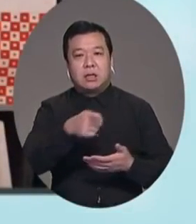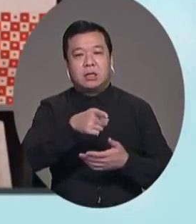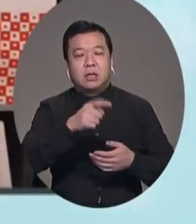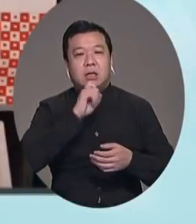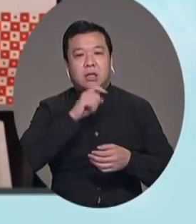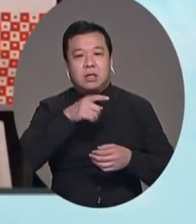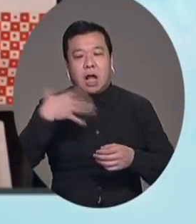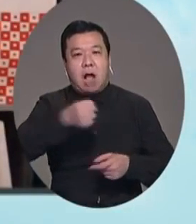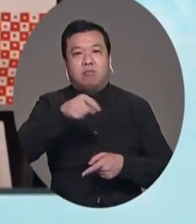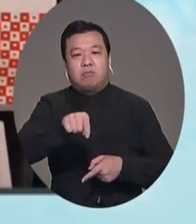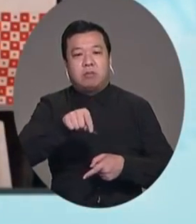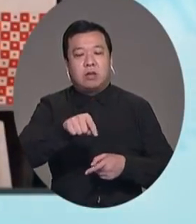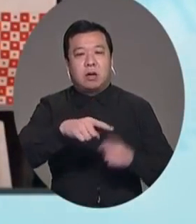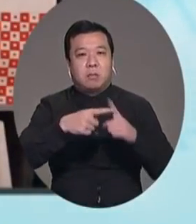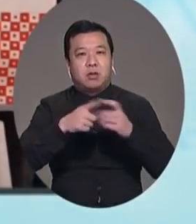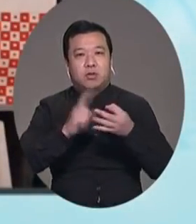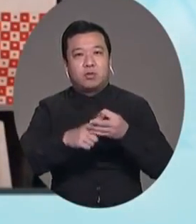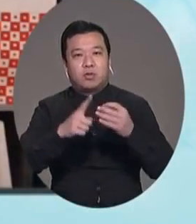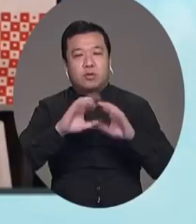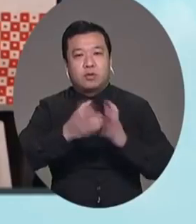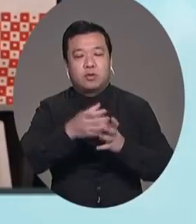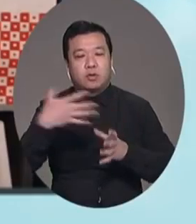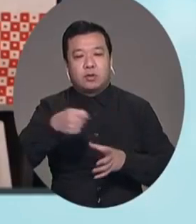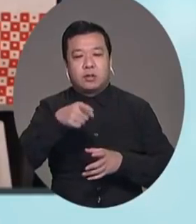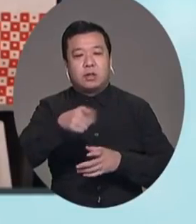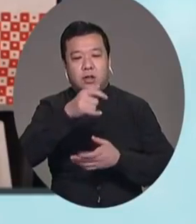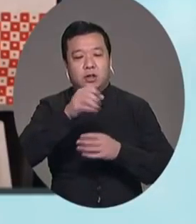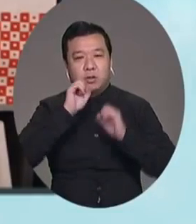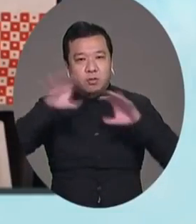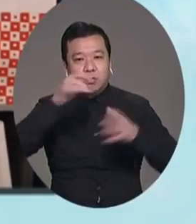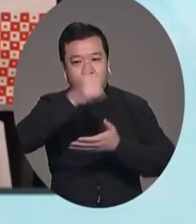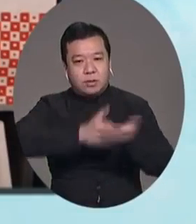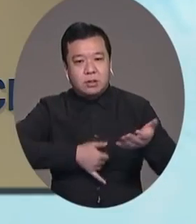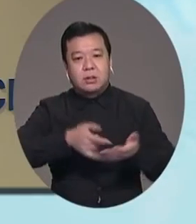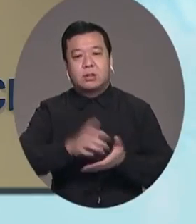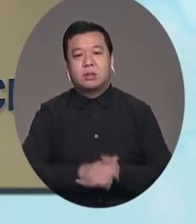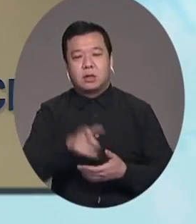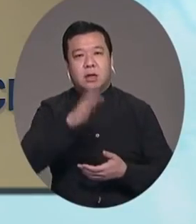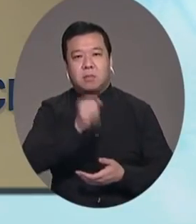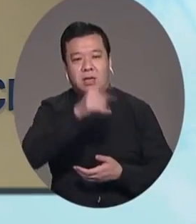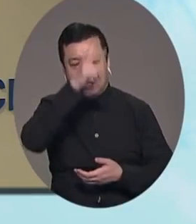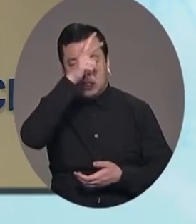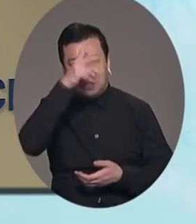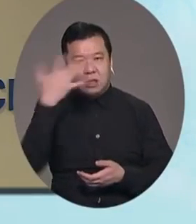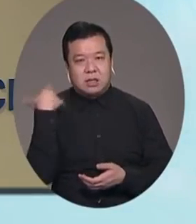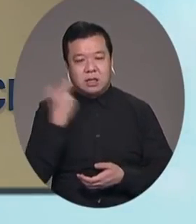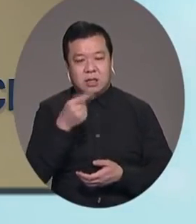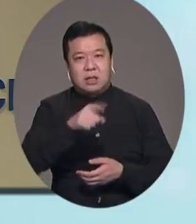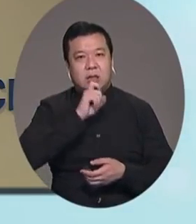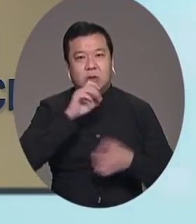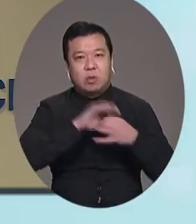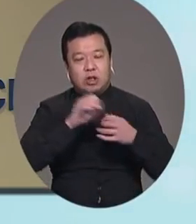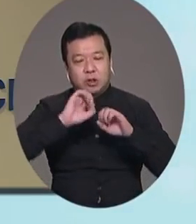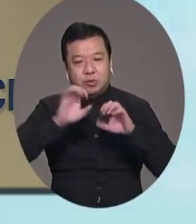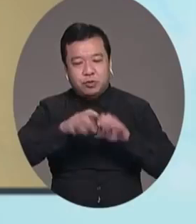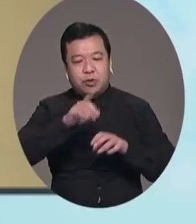區議會主席的民主黨主席羅建熙宣布辭去區議員職務，他批評政府近日對區議員宣誓